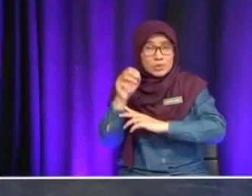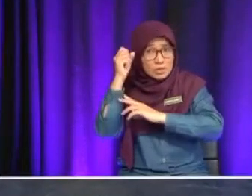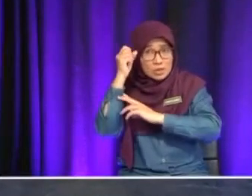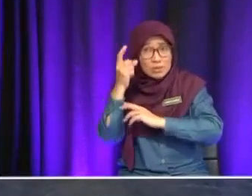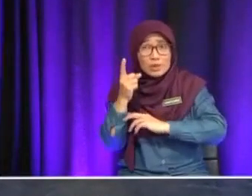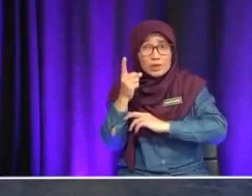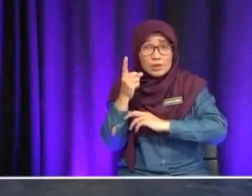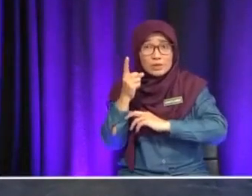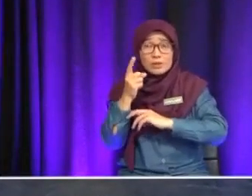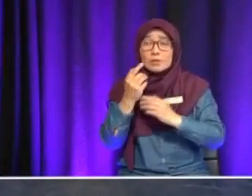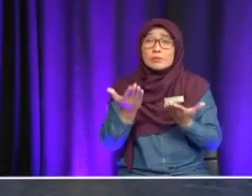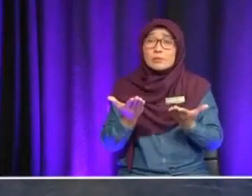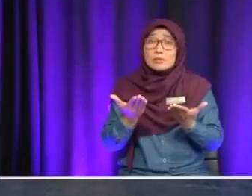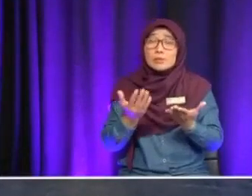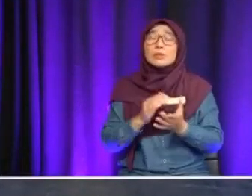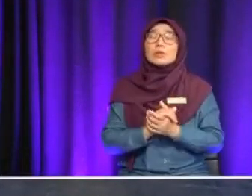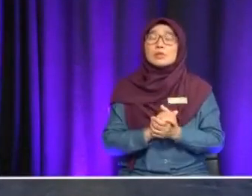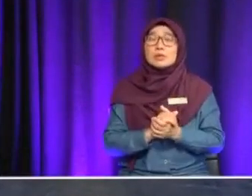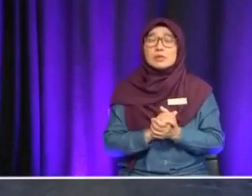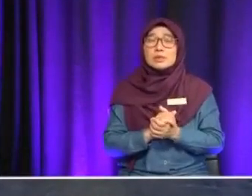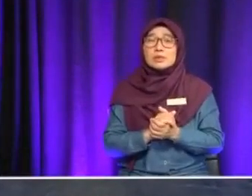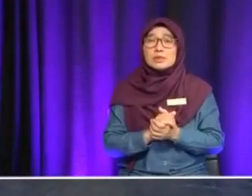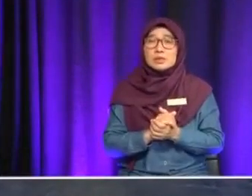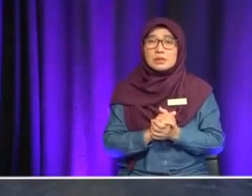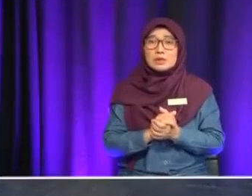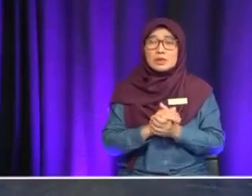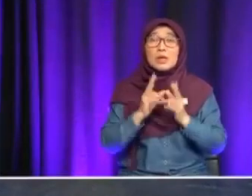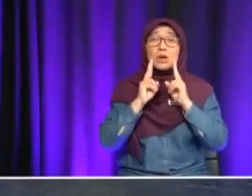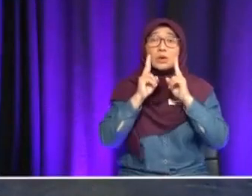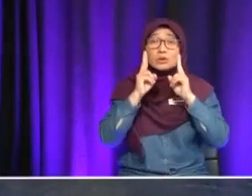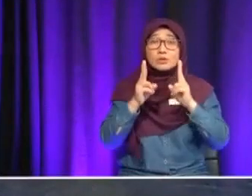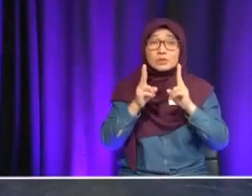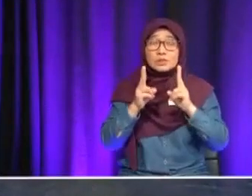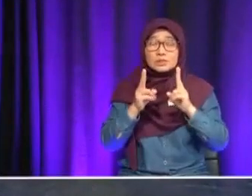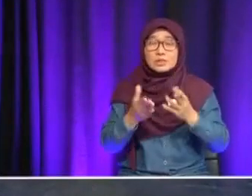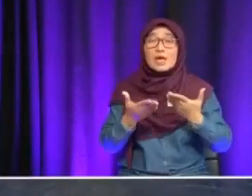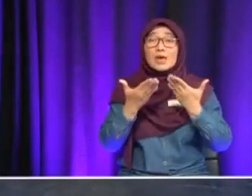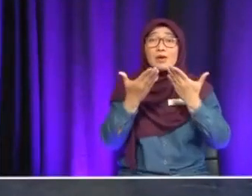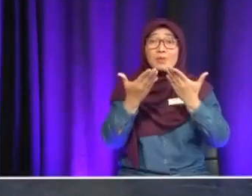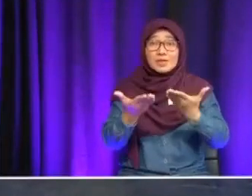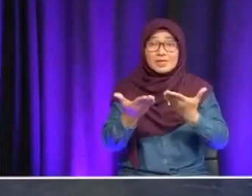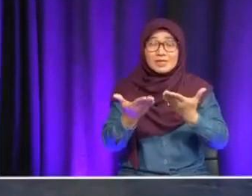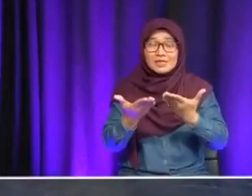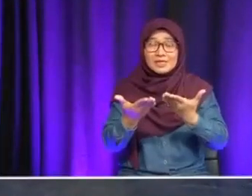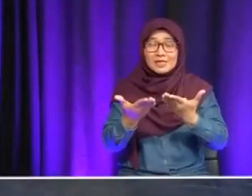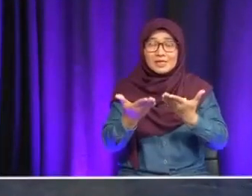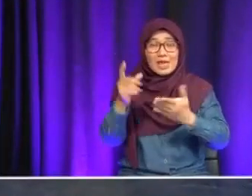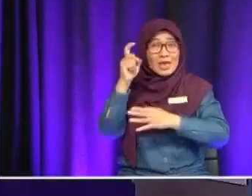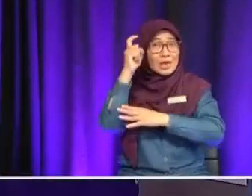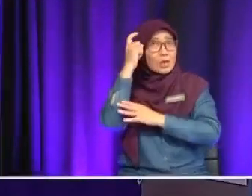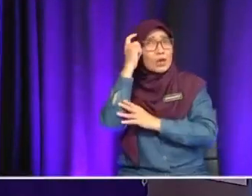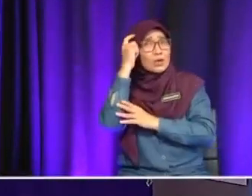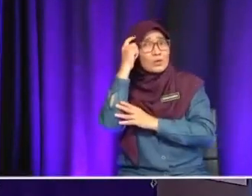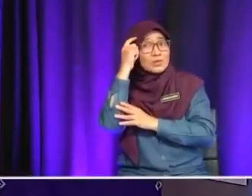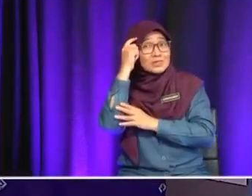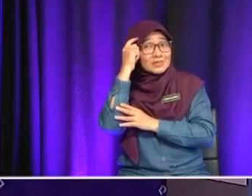boleh memahami akad-akad ini? Maka kita, Ustazah datangkan dengan bentuk teka contoh akad. Jadi